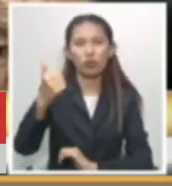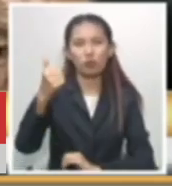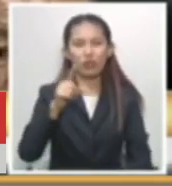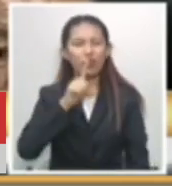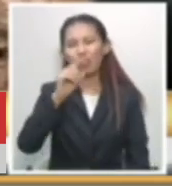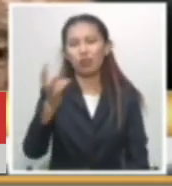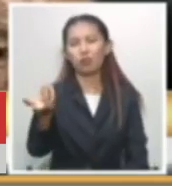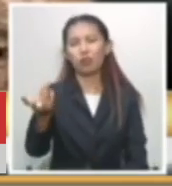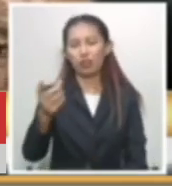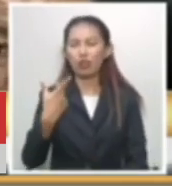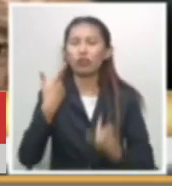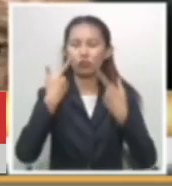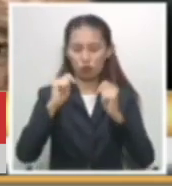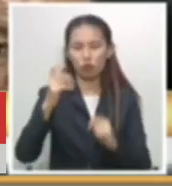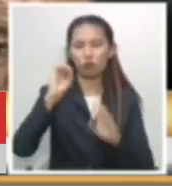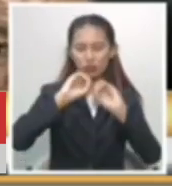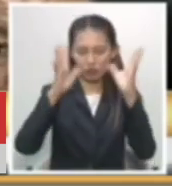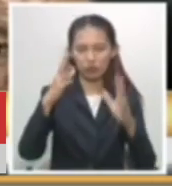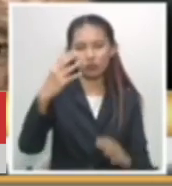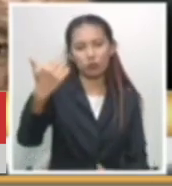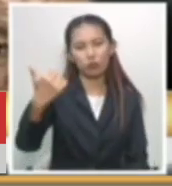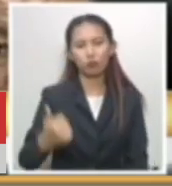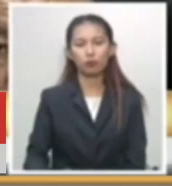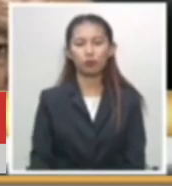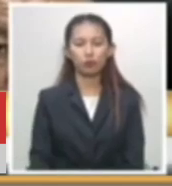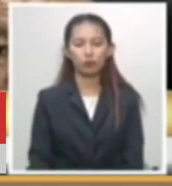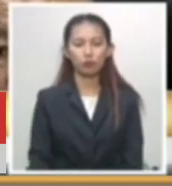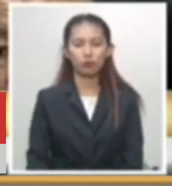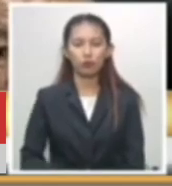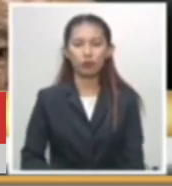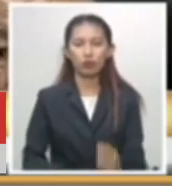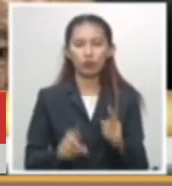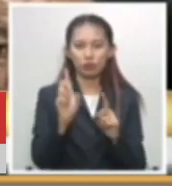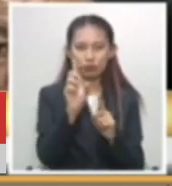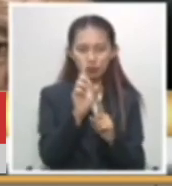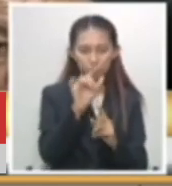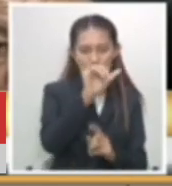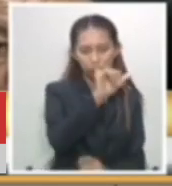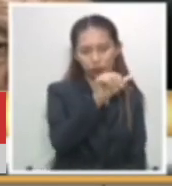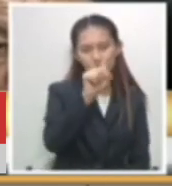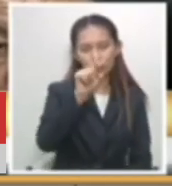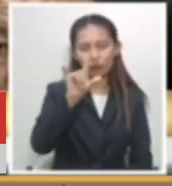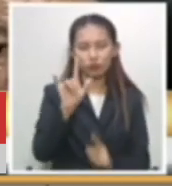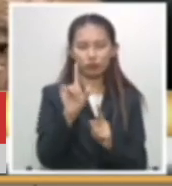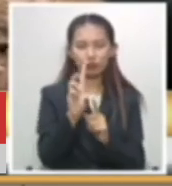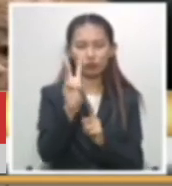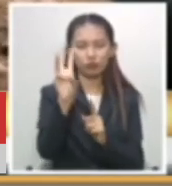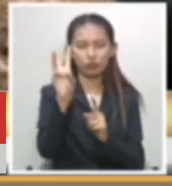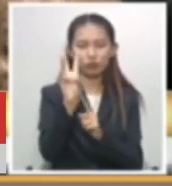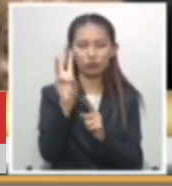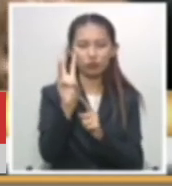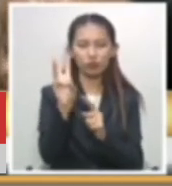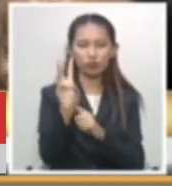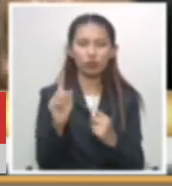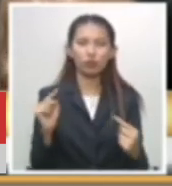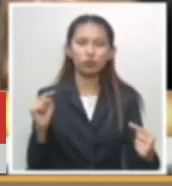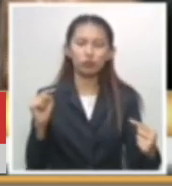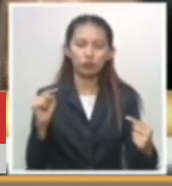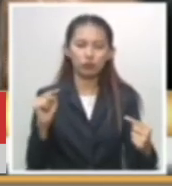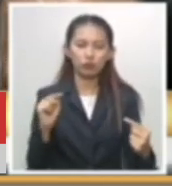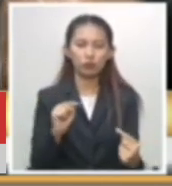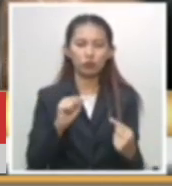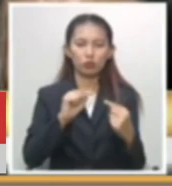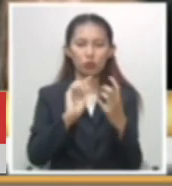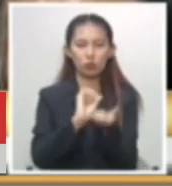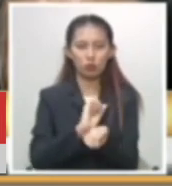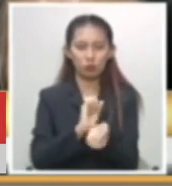ได้ยุทธศาสตร์ที่6ด้านการปรับสมดุลและพัฒนา